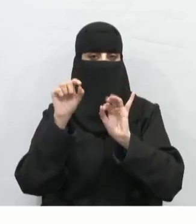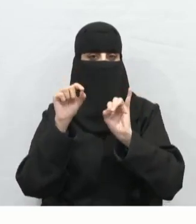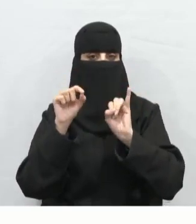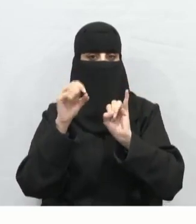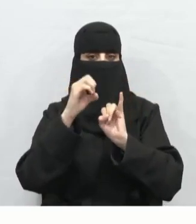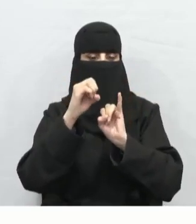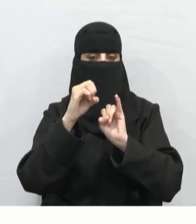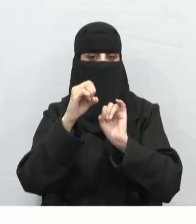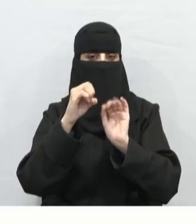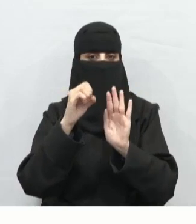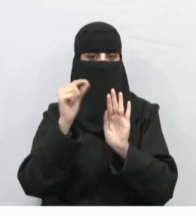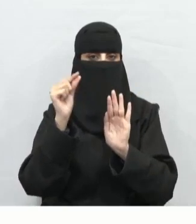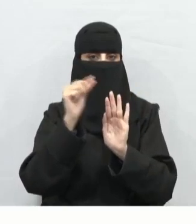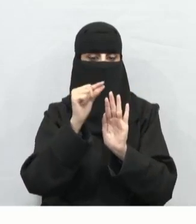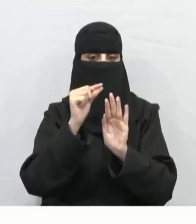الصراع